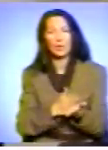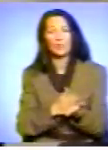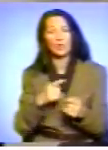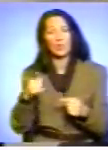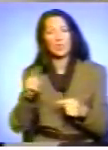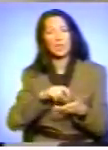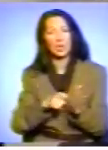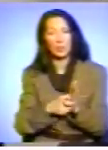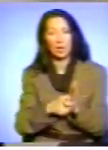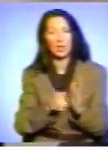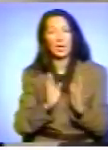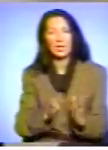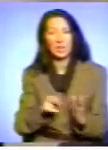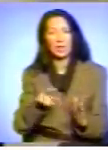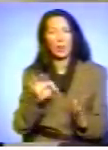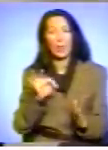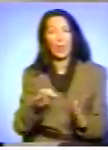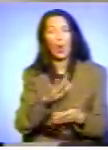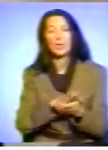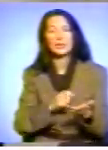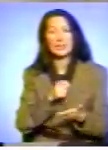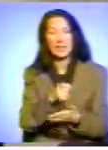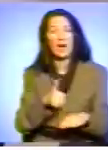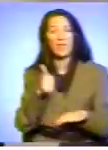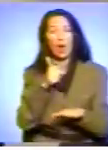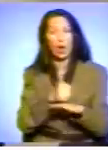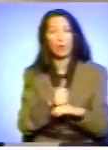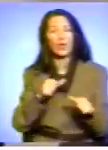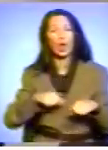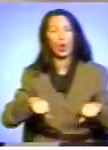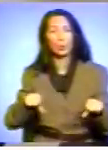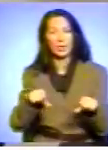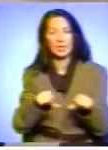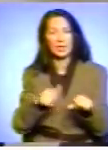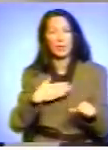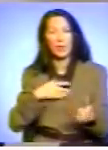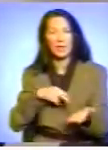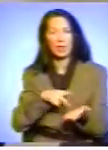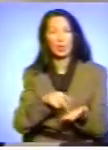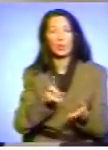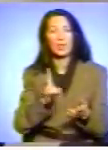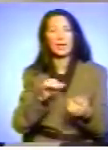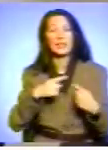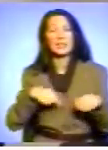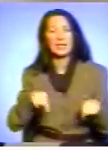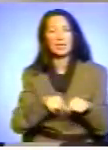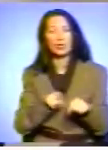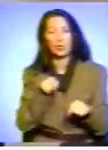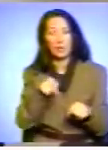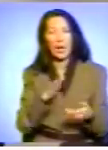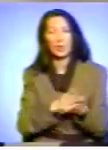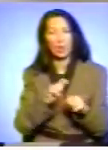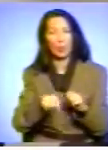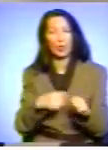іншій кімнаті, і тільки по заяві голови комісії ми заходимо на дільницю, що там є порушення. Не когось